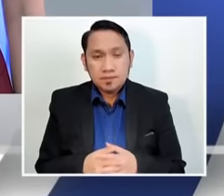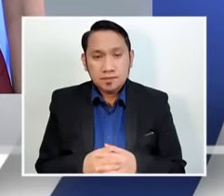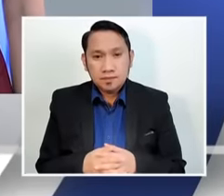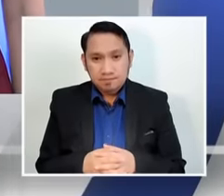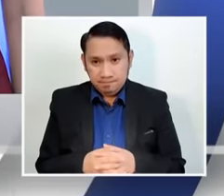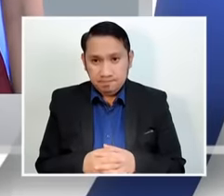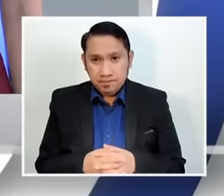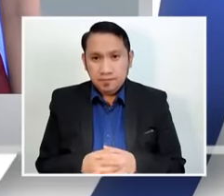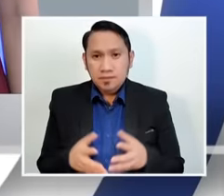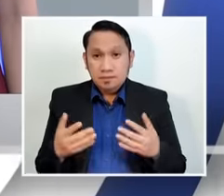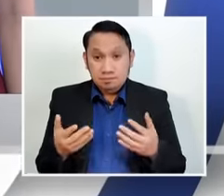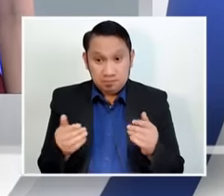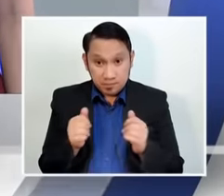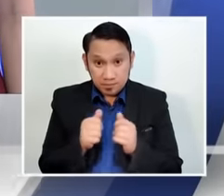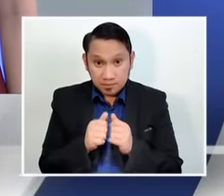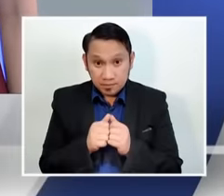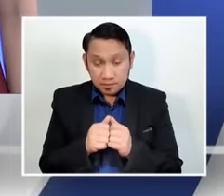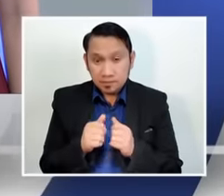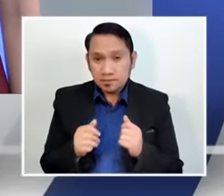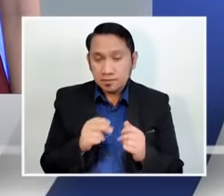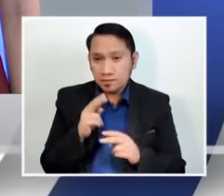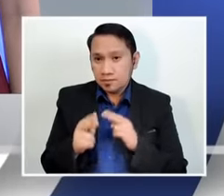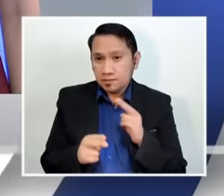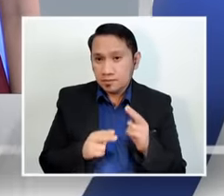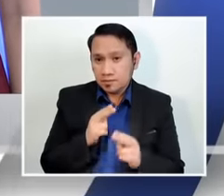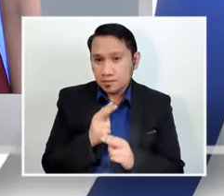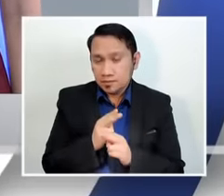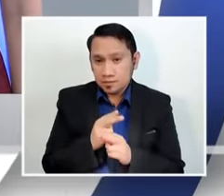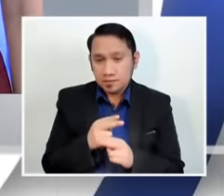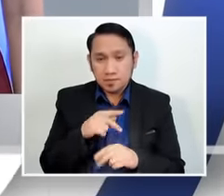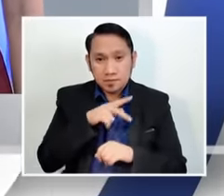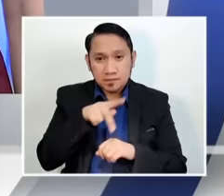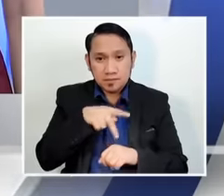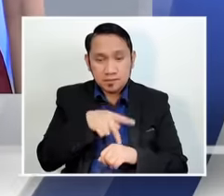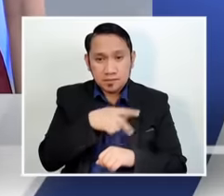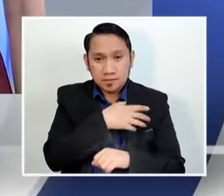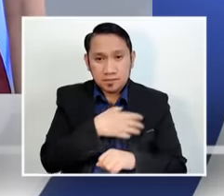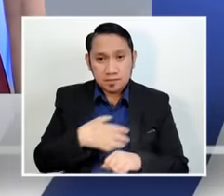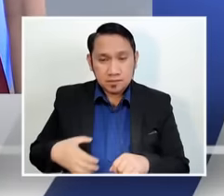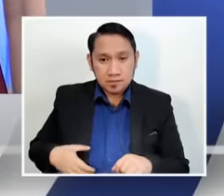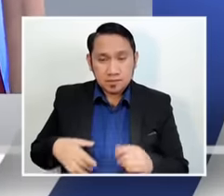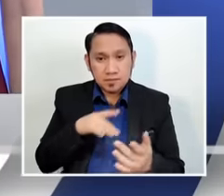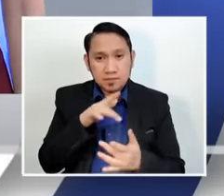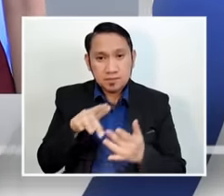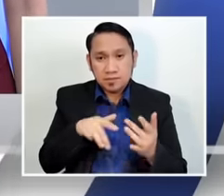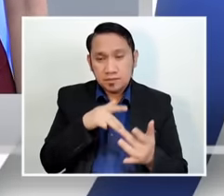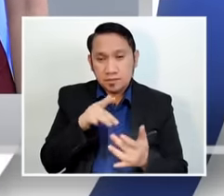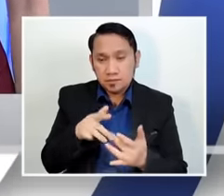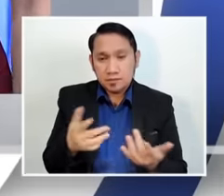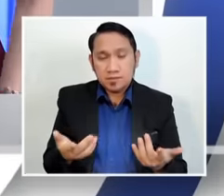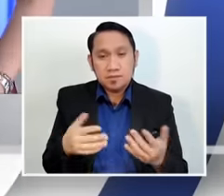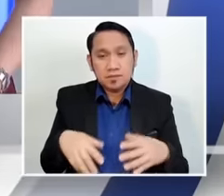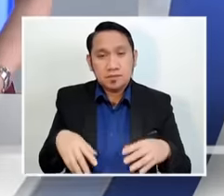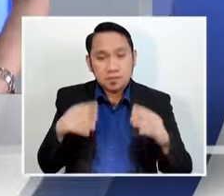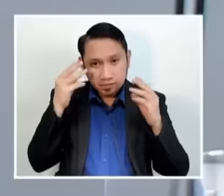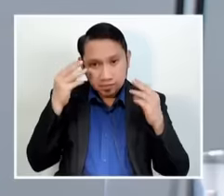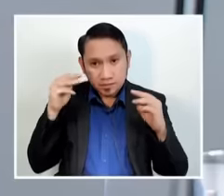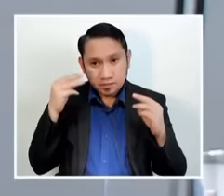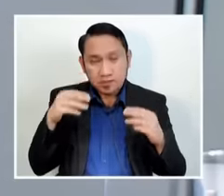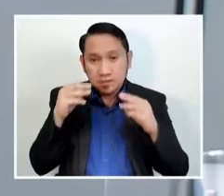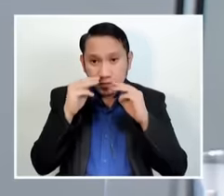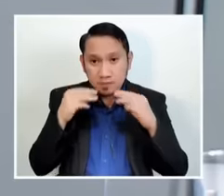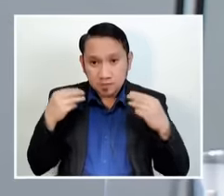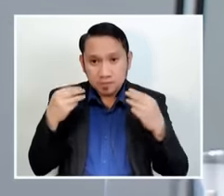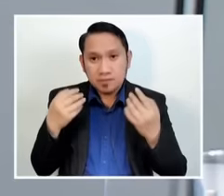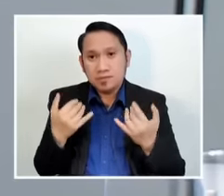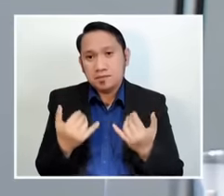Gretchen, nakasama ba si Miss Universe Philippines Michelle D sa pag-iikot sa mga lugar sa Mexico? Yes, Ate B, nag-enjoy